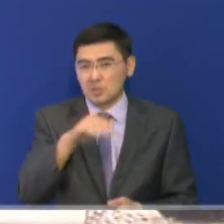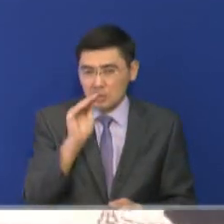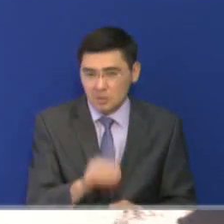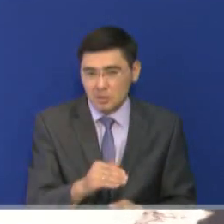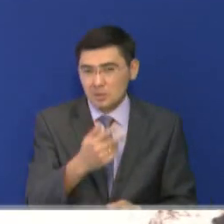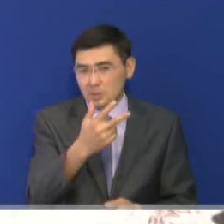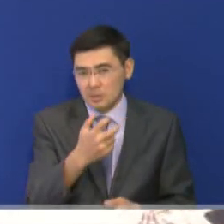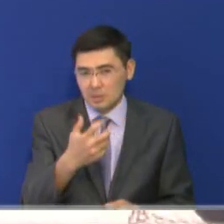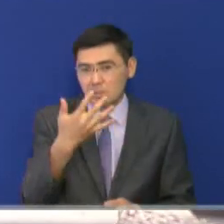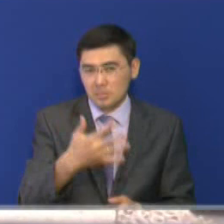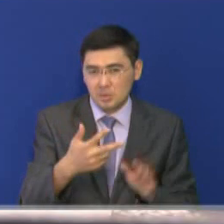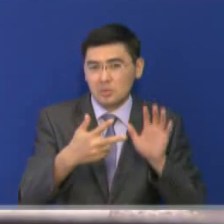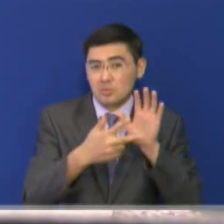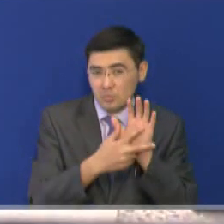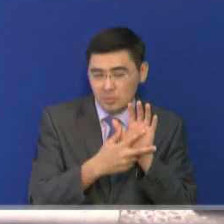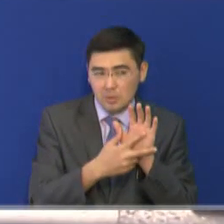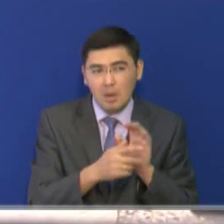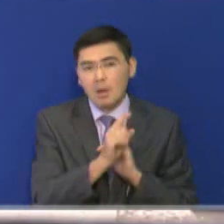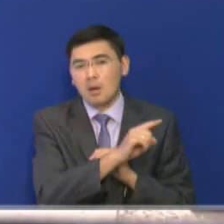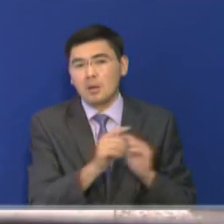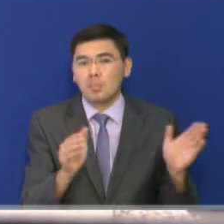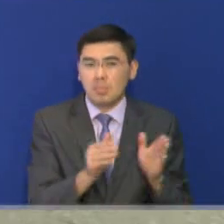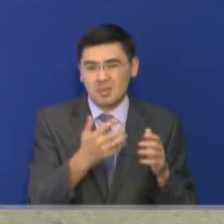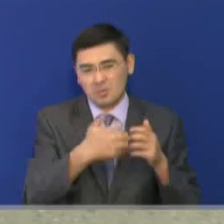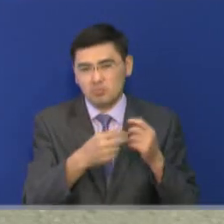24 358 субъектов малого и